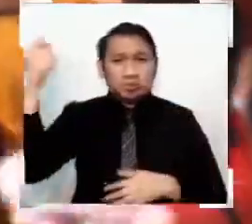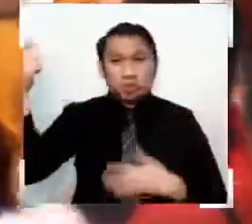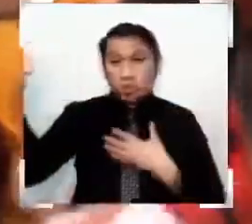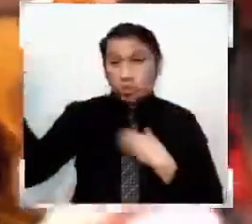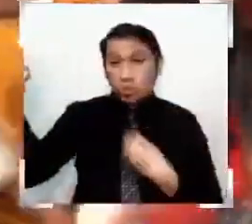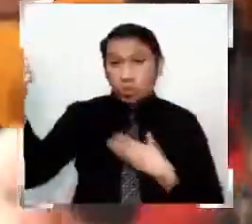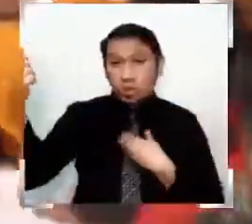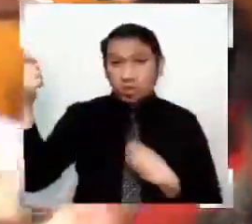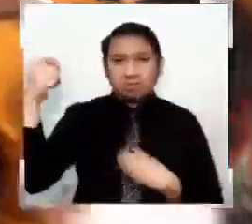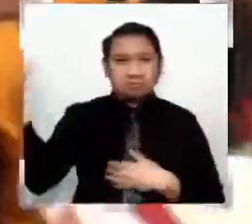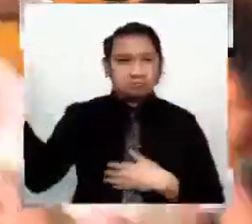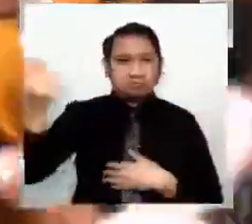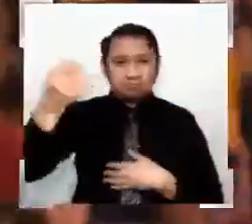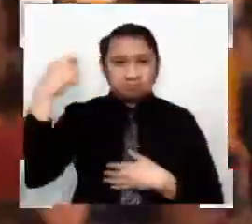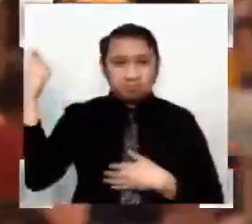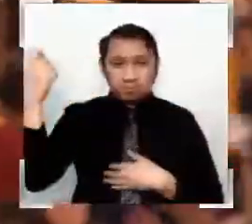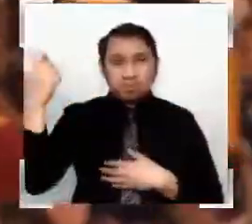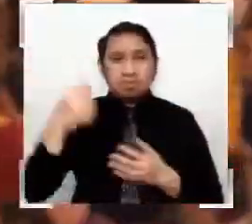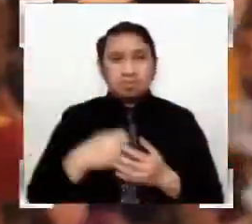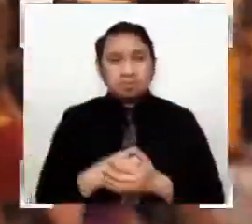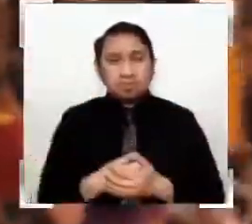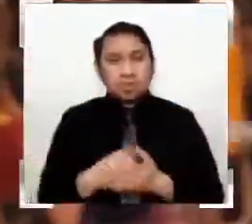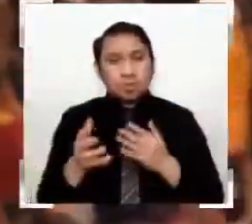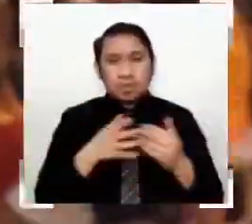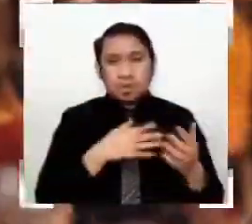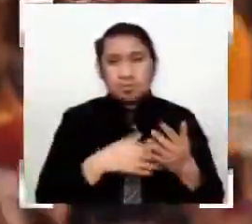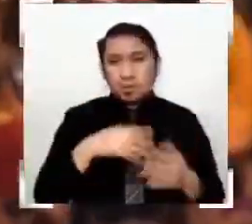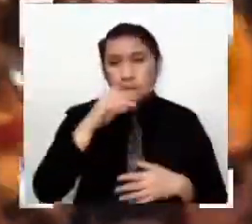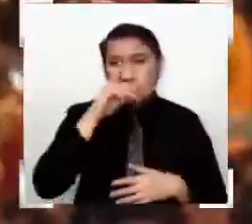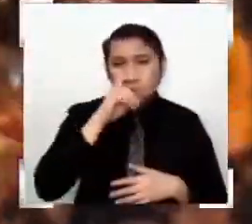deboto, bata man o matanda.